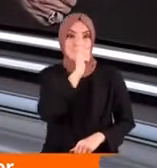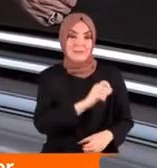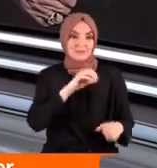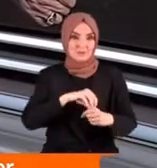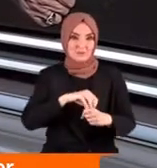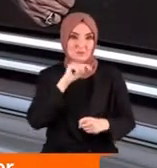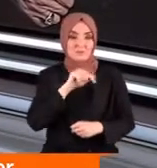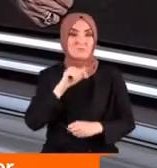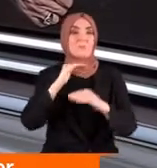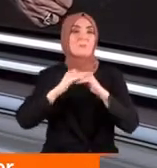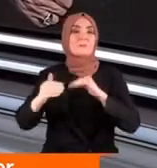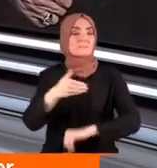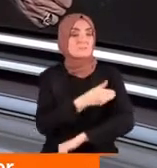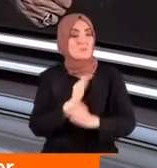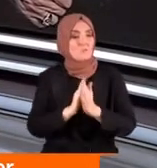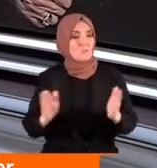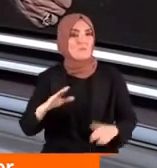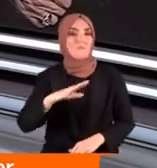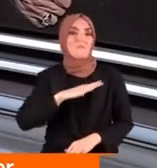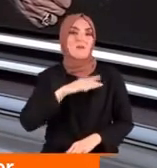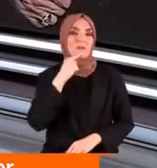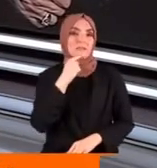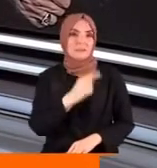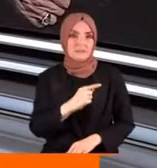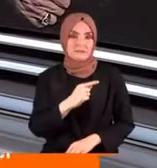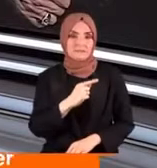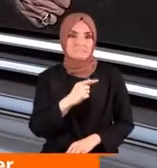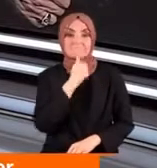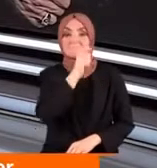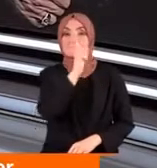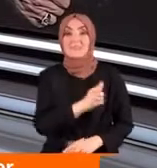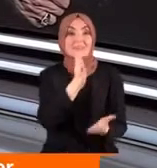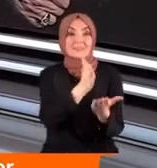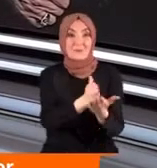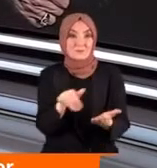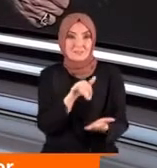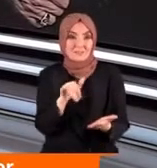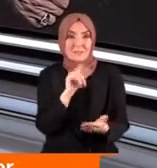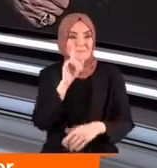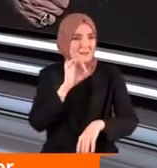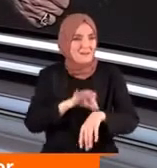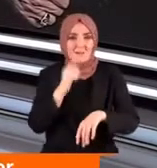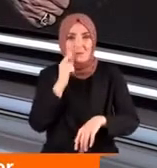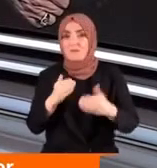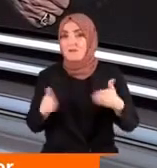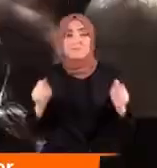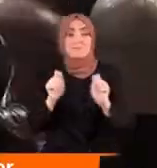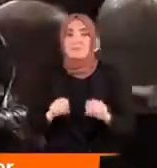çok büyük hizmetleri oldu" ifadelerini kullandı. Ve Asiltürk'ün tabutunun başından bir an olsun ayrılmadı.